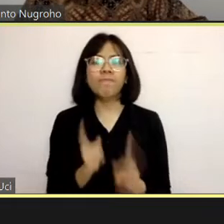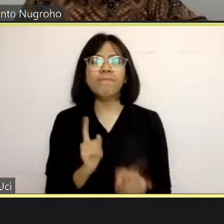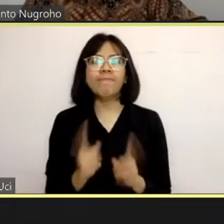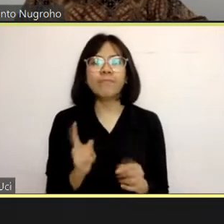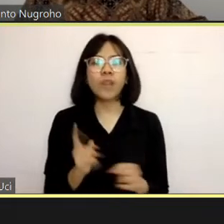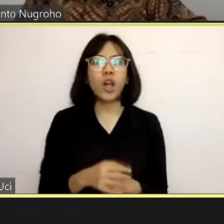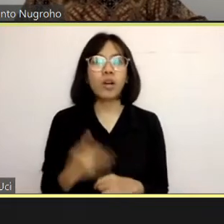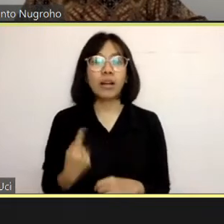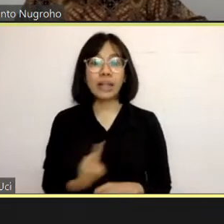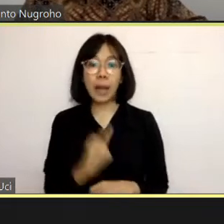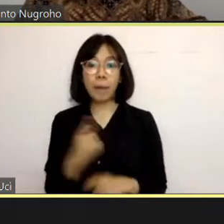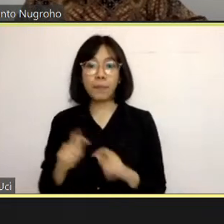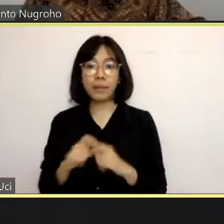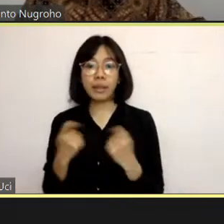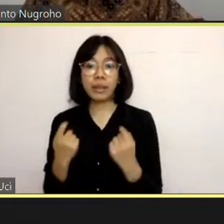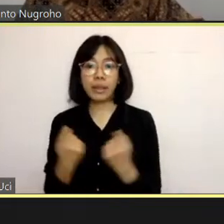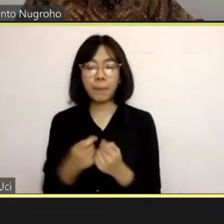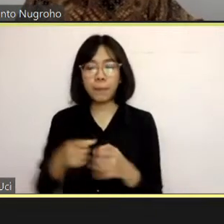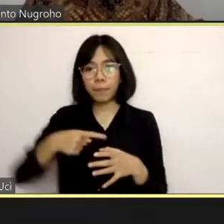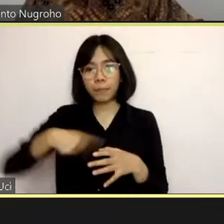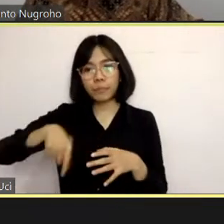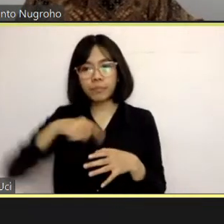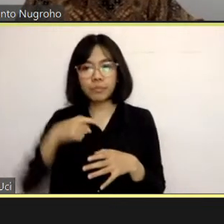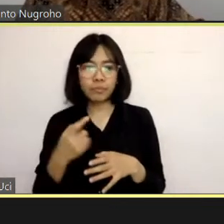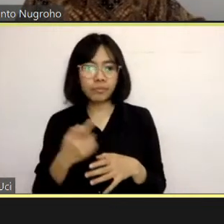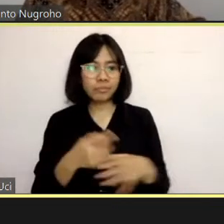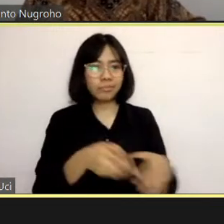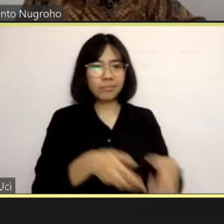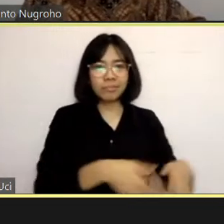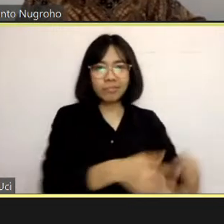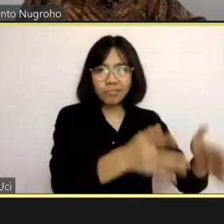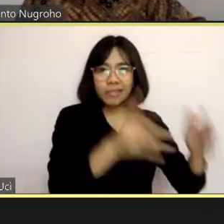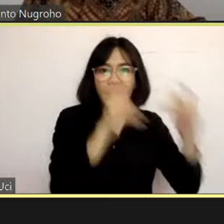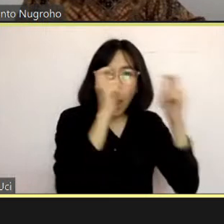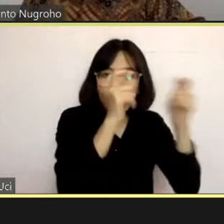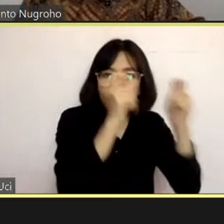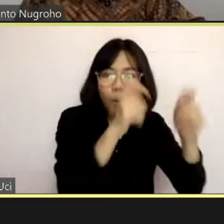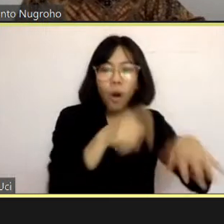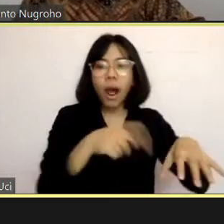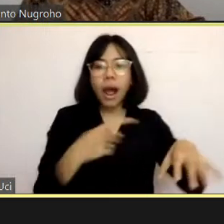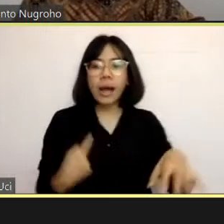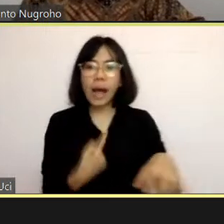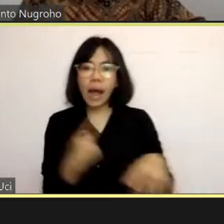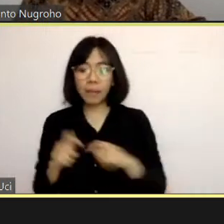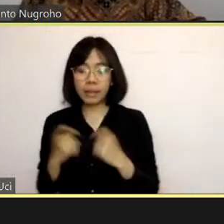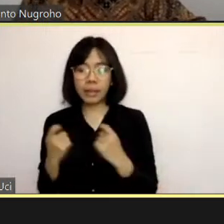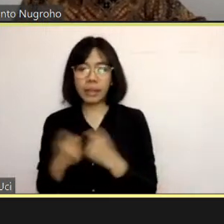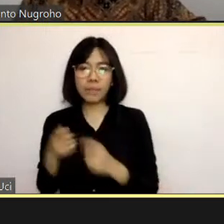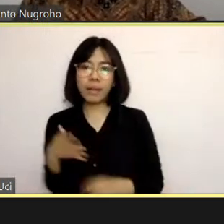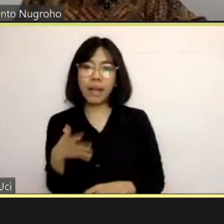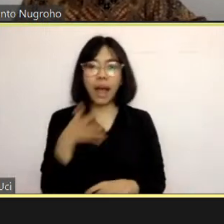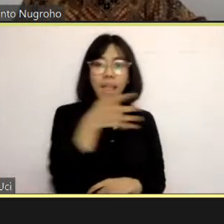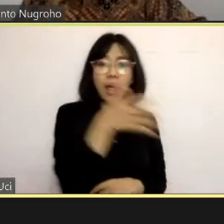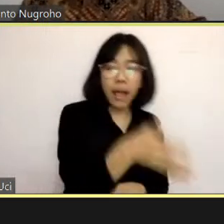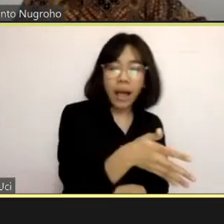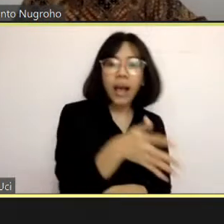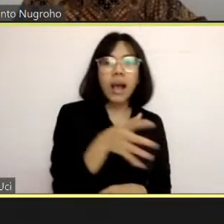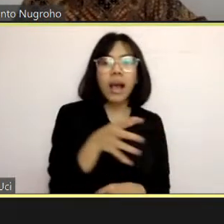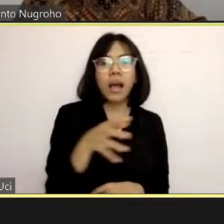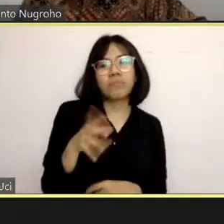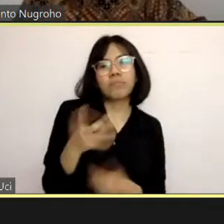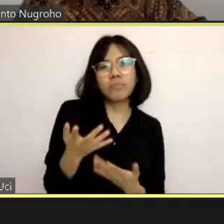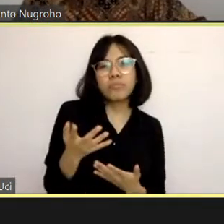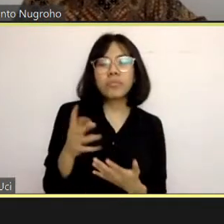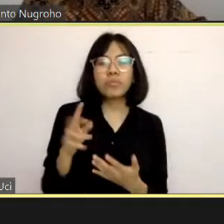ke jalan dari para medis jalanan sendiri, memang pasti ada koordinasi-koordinasi dengan para medis jalanan yang ada di